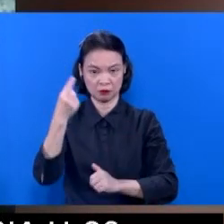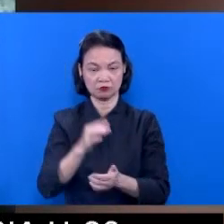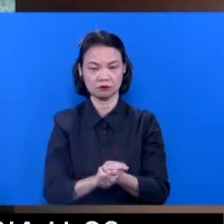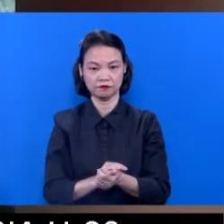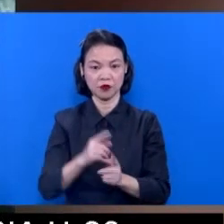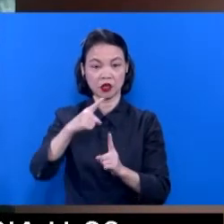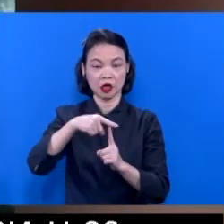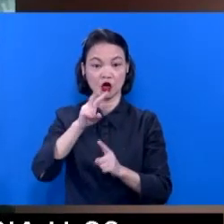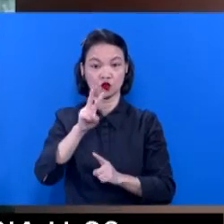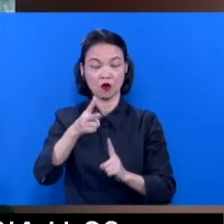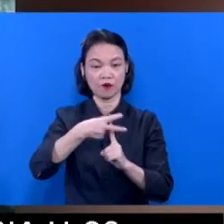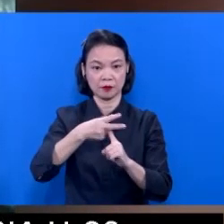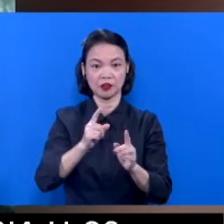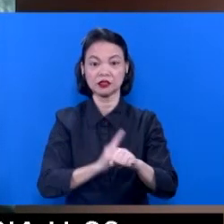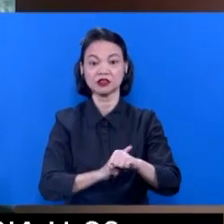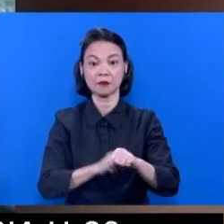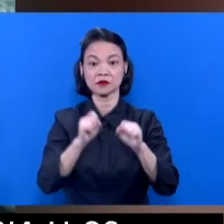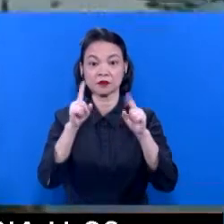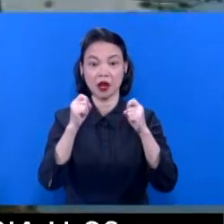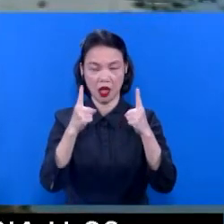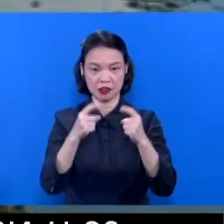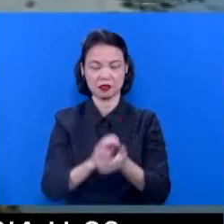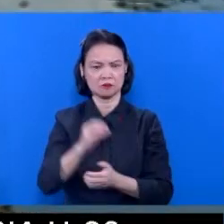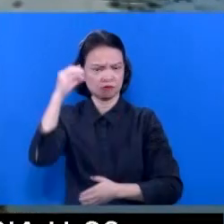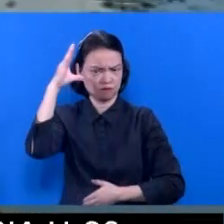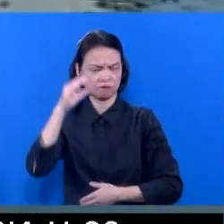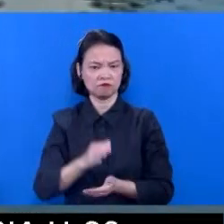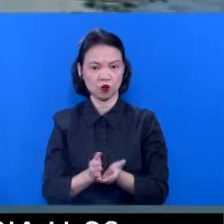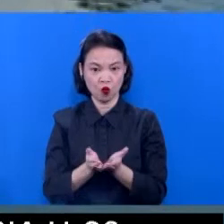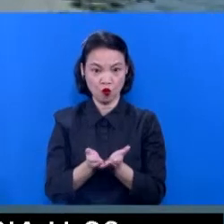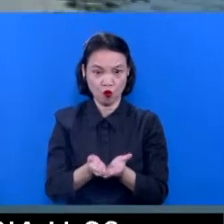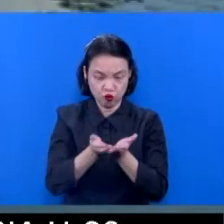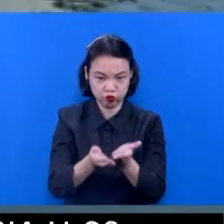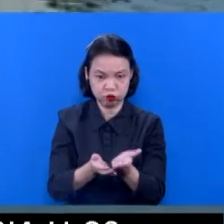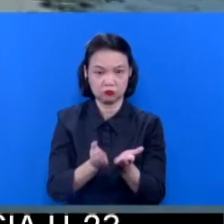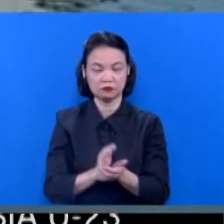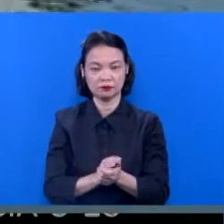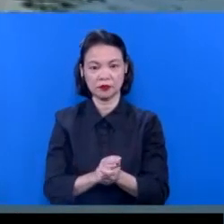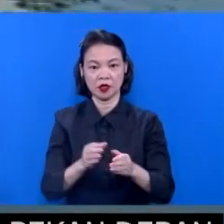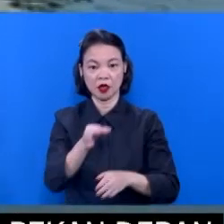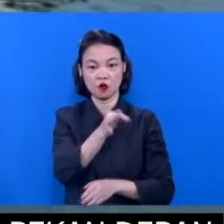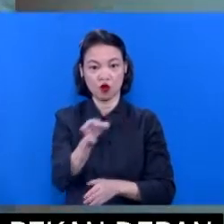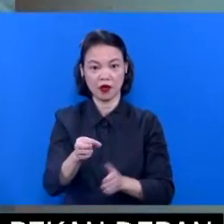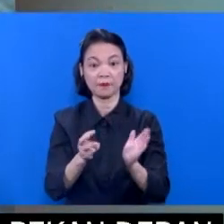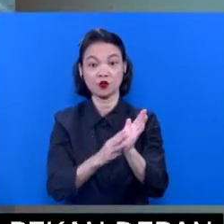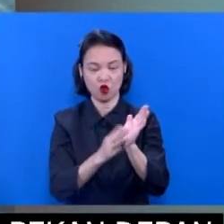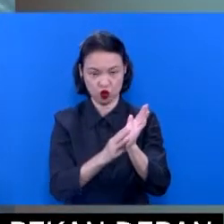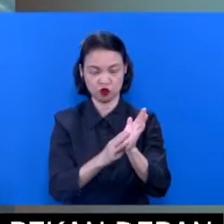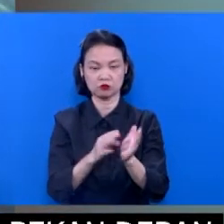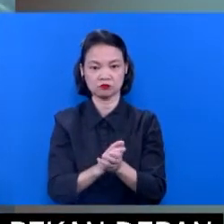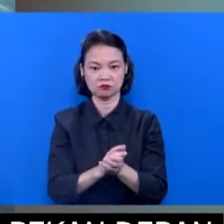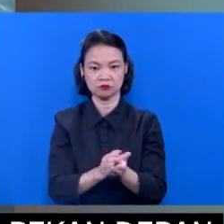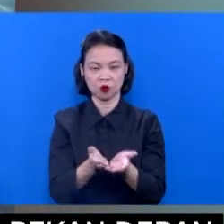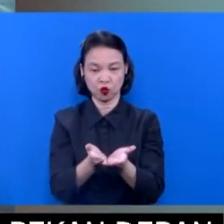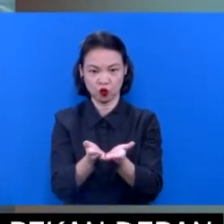tanggal 2 Februari sekitar jam 11 siang. Kapal yang kandas di perairan Kepulauan Mios Manggara berhasil dikeluarkan